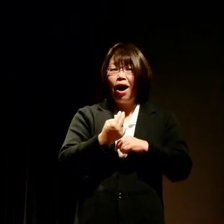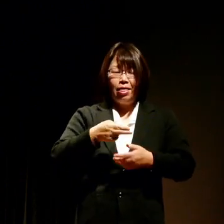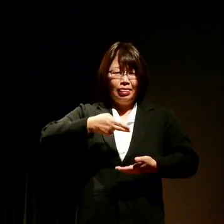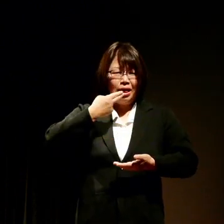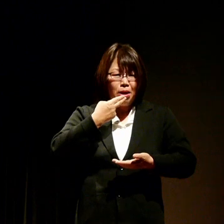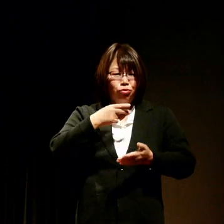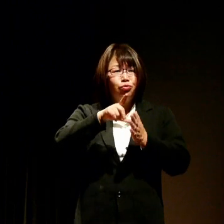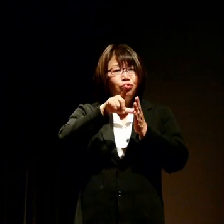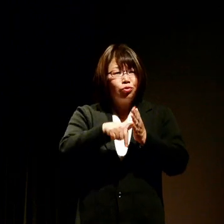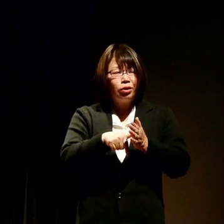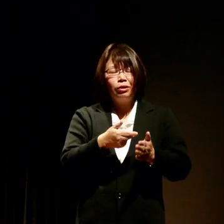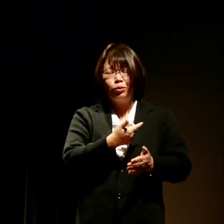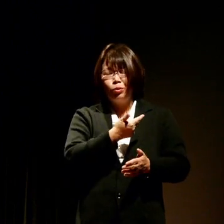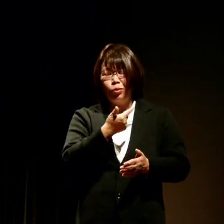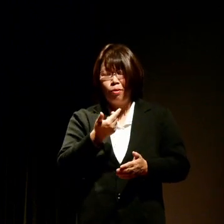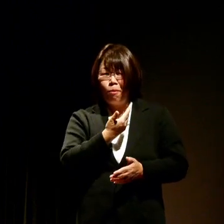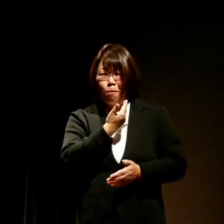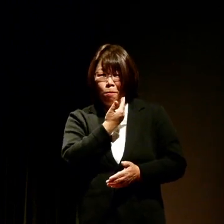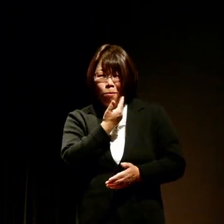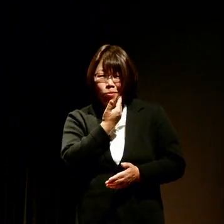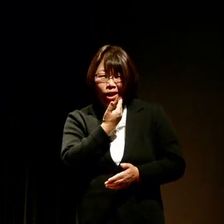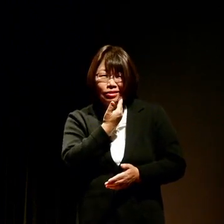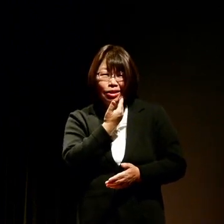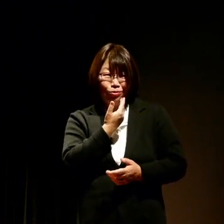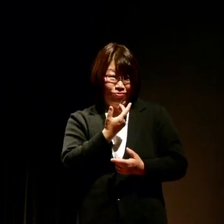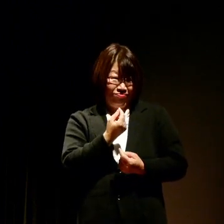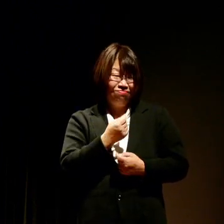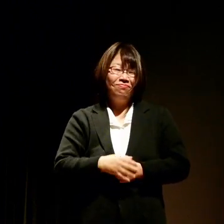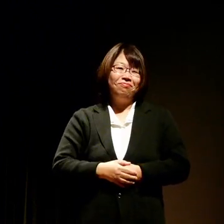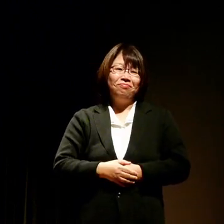る上でとても大切なアイテムになります。